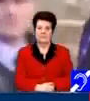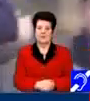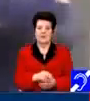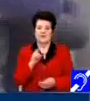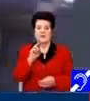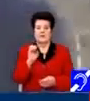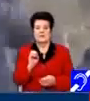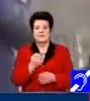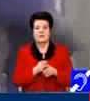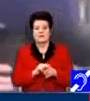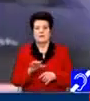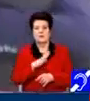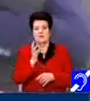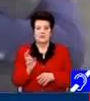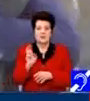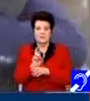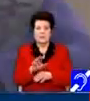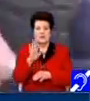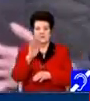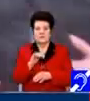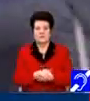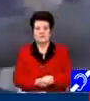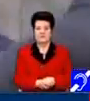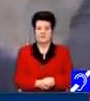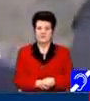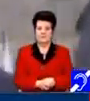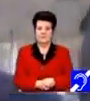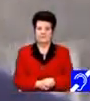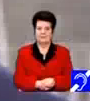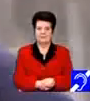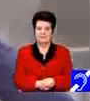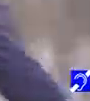Tătărușanu și Ianis Hagi au mers și ei să și-a rămas bun de la Astori.